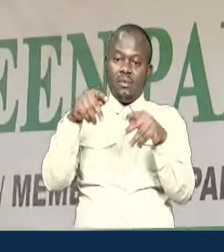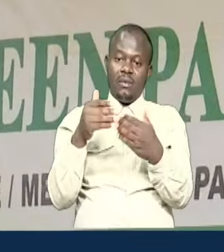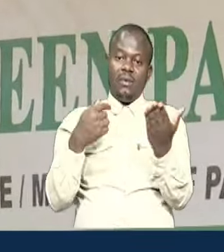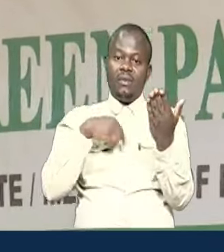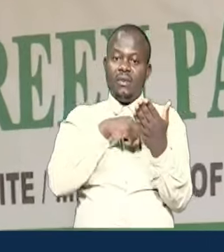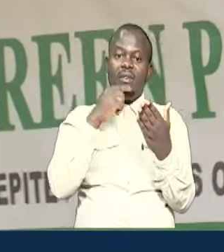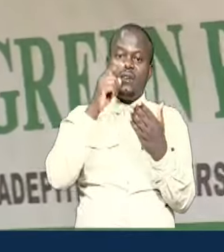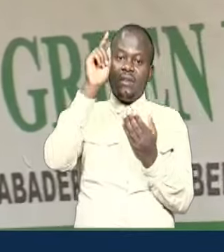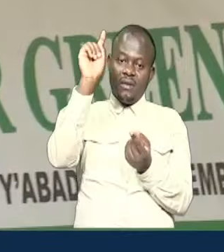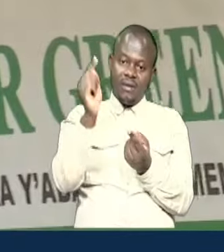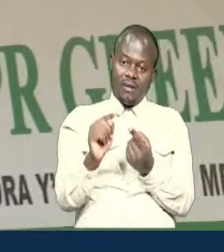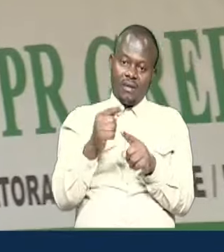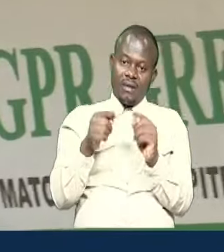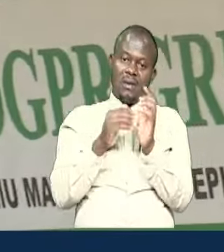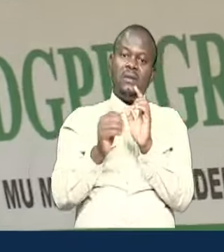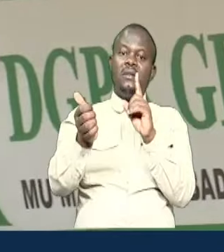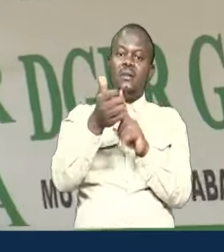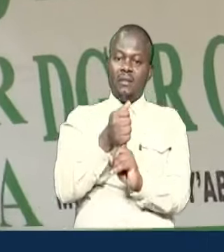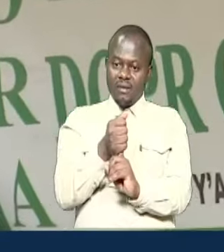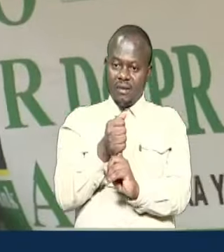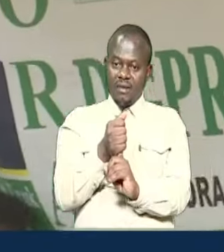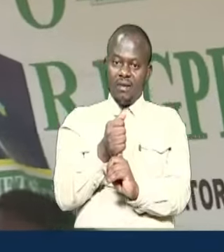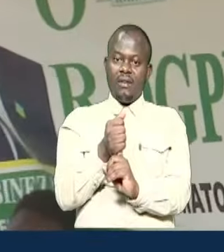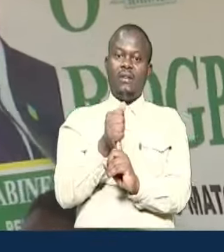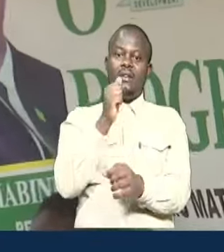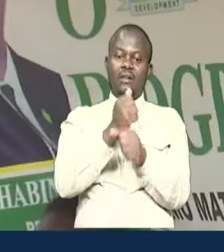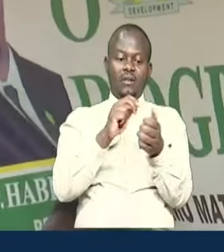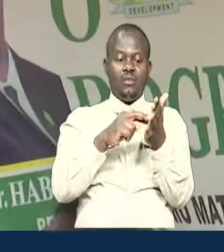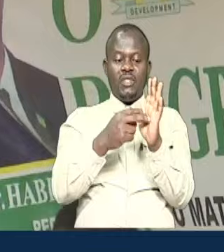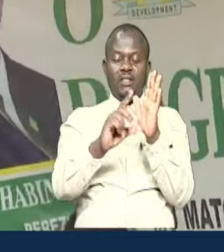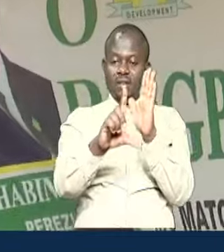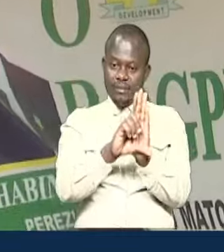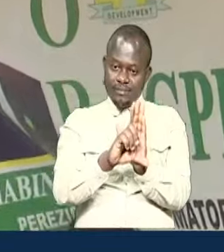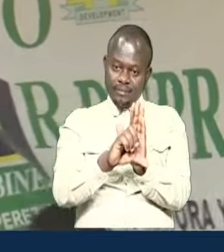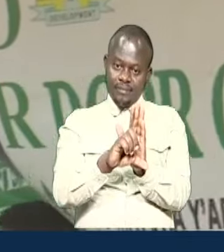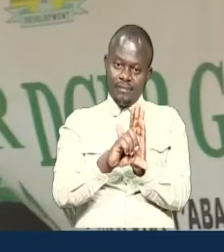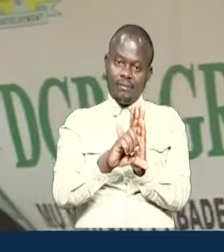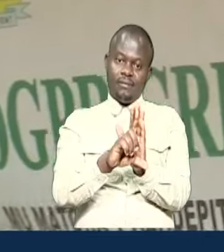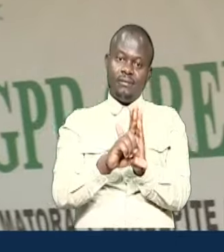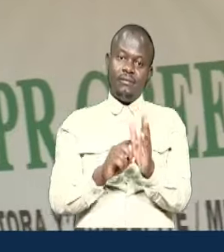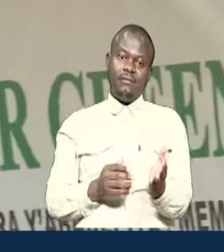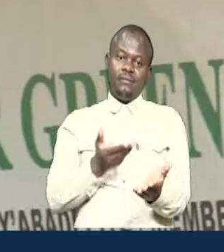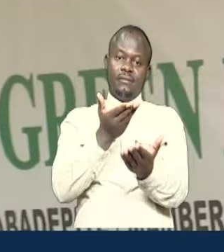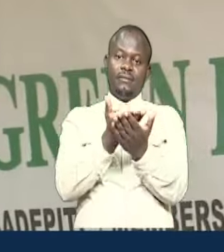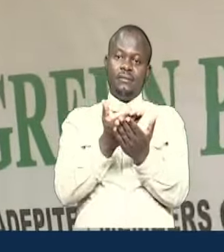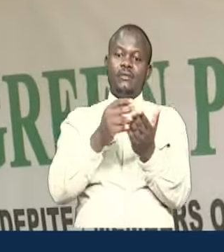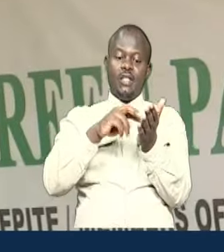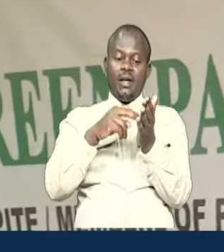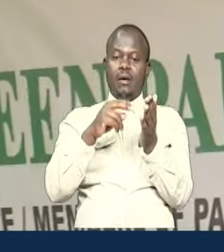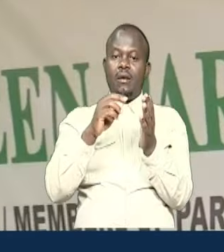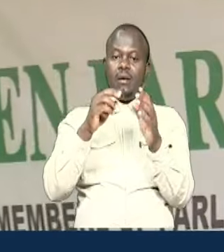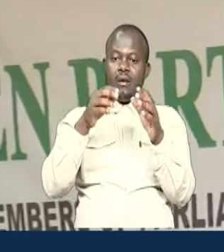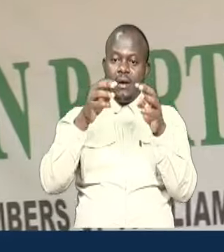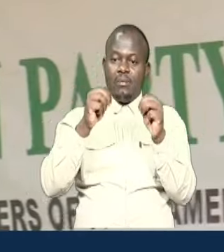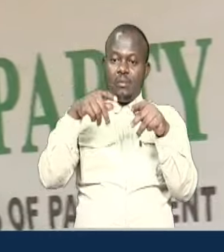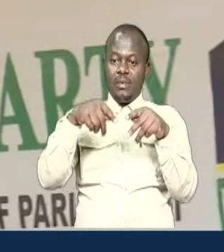ndi bugabanye kandi ibyo nabigezeho nakoze umushinga w'itegeko umudepite nakoze umushinga w'itegeko